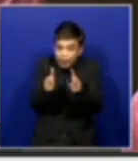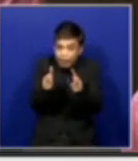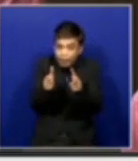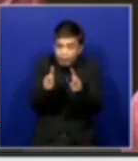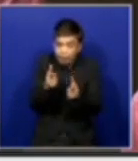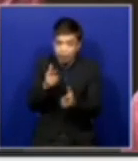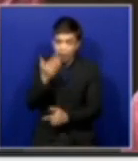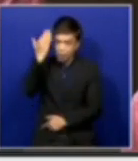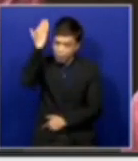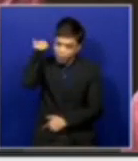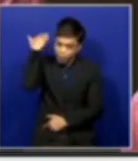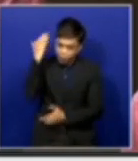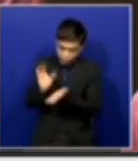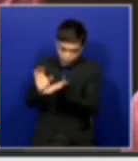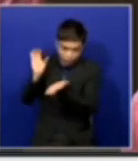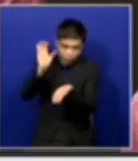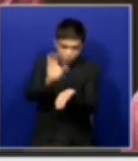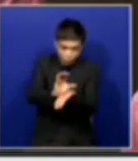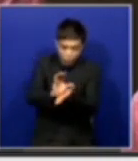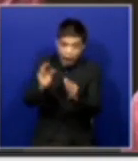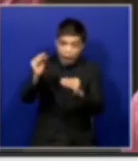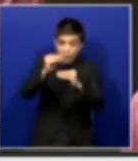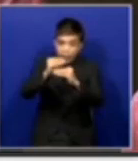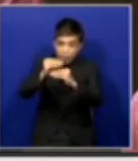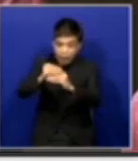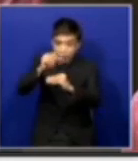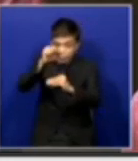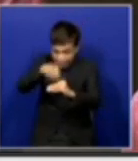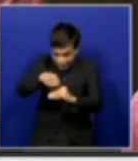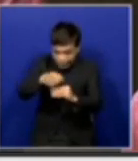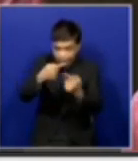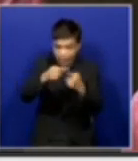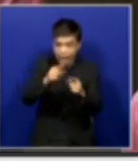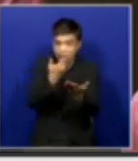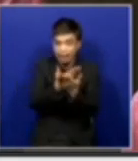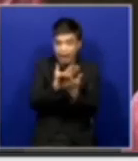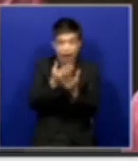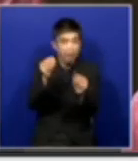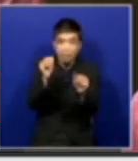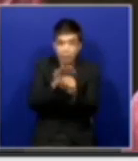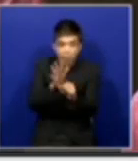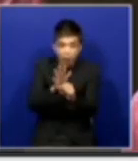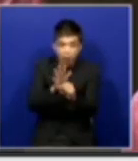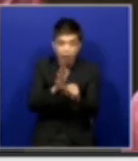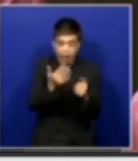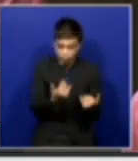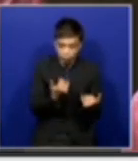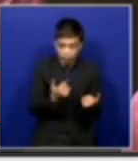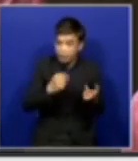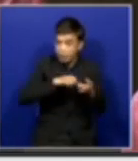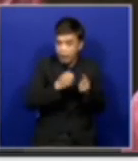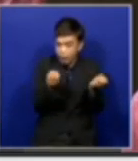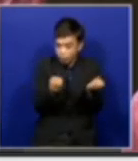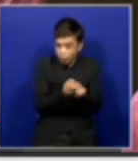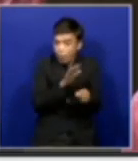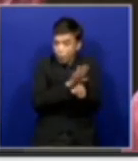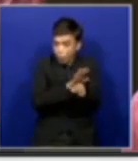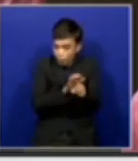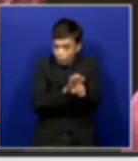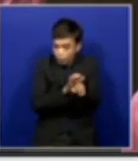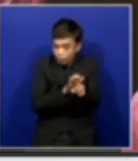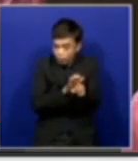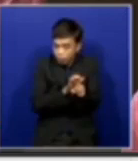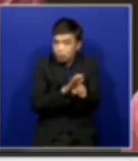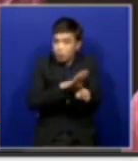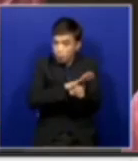านีใหม่เนี่ยถึงแม้จะมีเพิ่มขึ้นแต่ก็ยังไม่เพียงพอนะครับแล้วเรื่องของโควิดเนี่ยจะไม่เห็นว่าการลงทุนด้